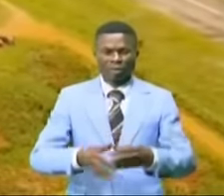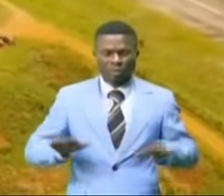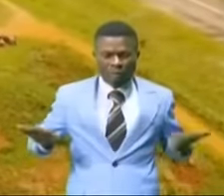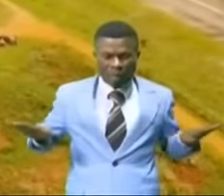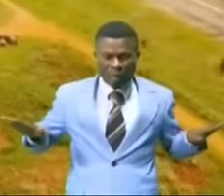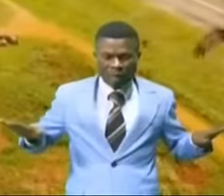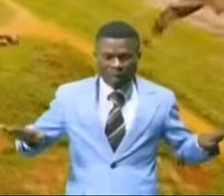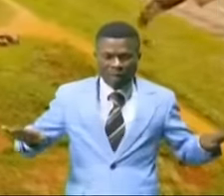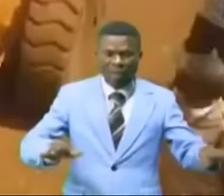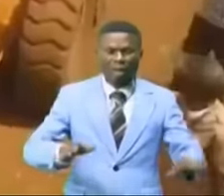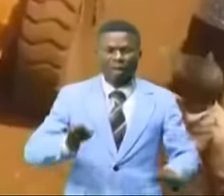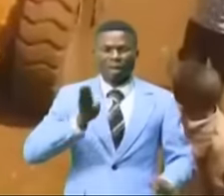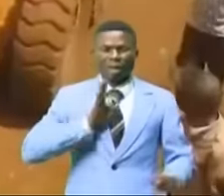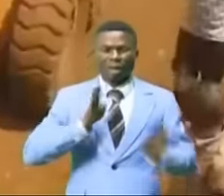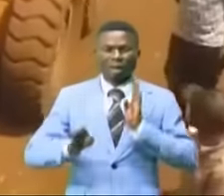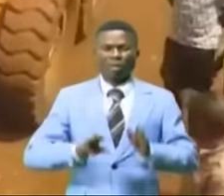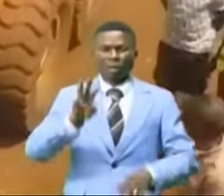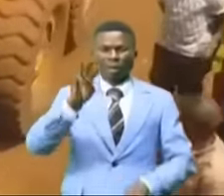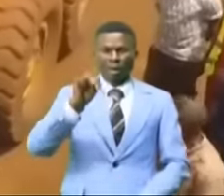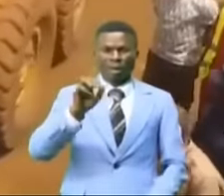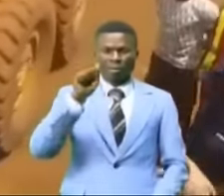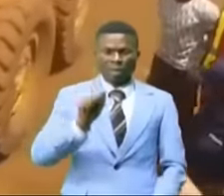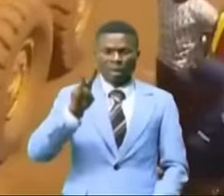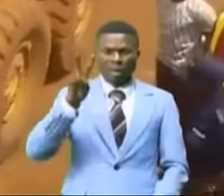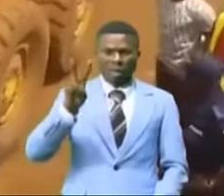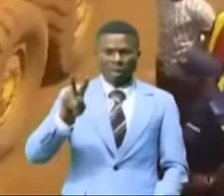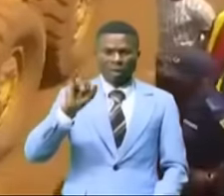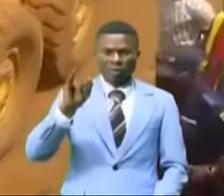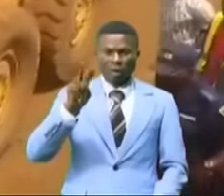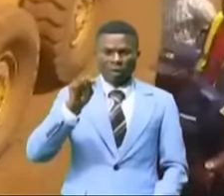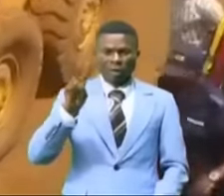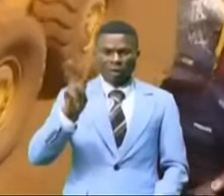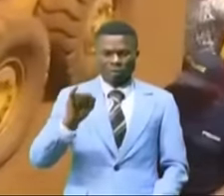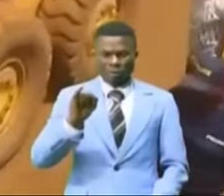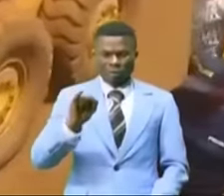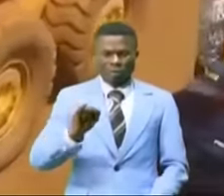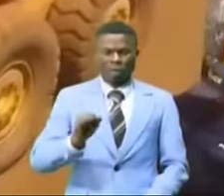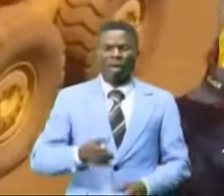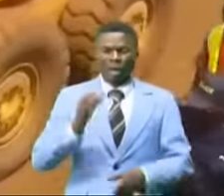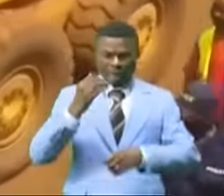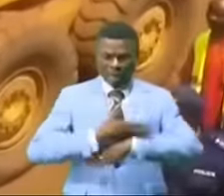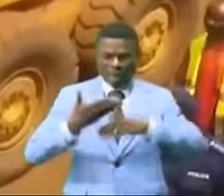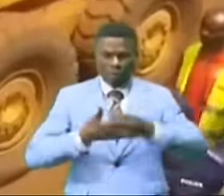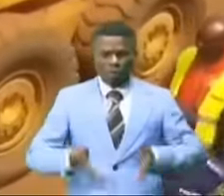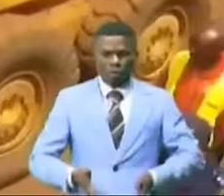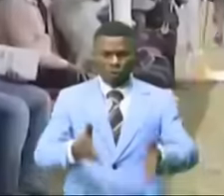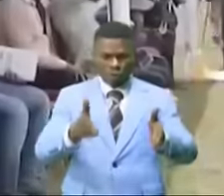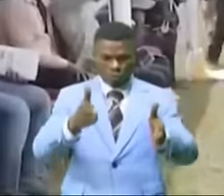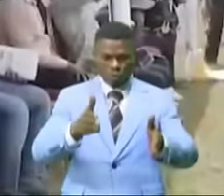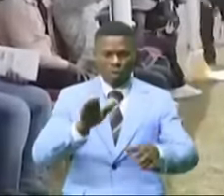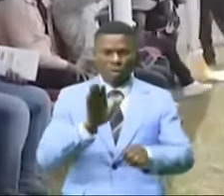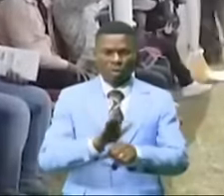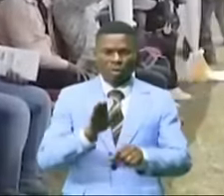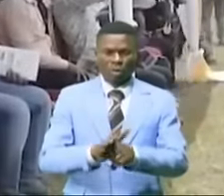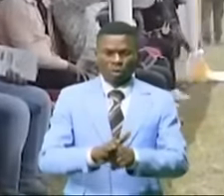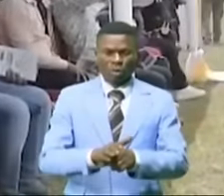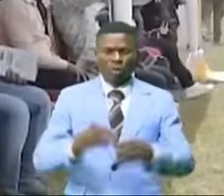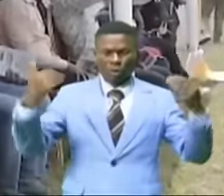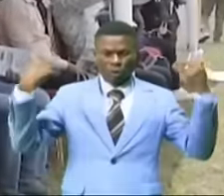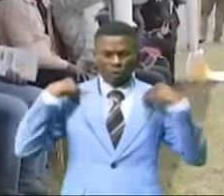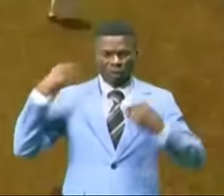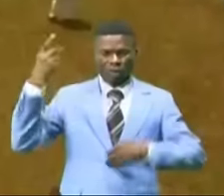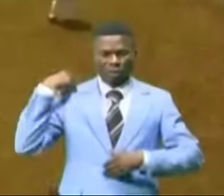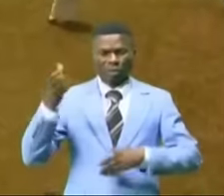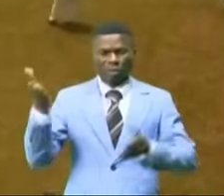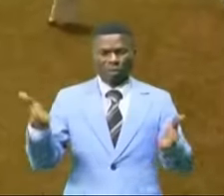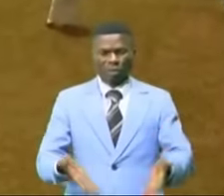l'aérogare de Beni-Mavivi et le lancement du bétonnage de l'avenue Julien-Paloukou. devant plusieurs autorités et notabilités